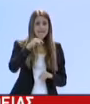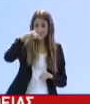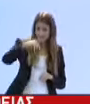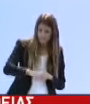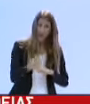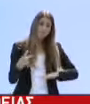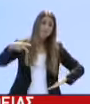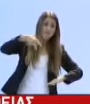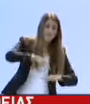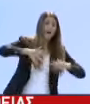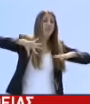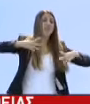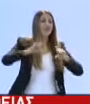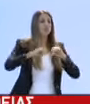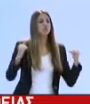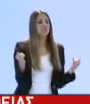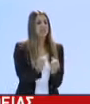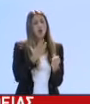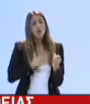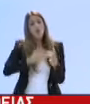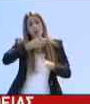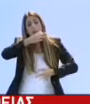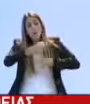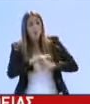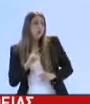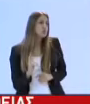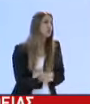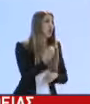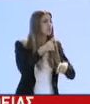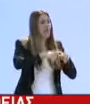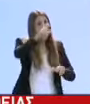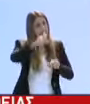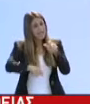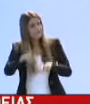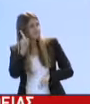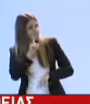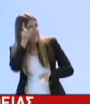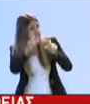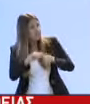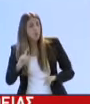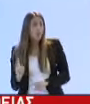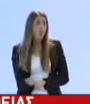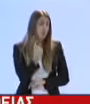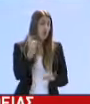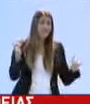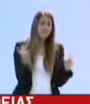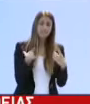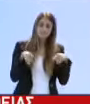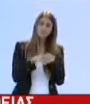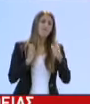από το βήμα του 10ου Συνεδρίου, θέλω να εγγυηθώ σε όλες τις Ελληνίδες και σε όλους τους Έλληνες ότι αν